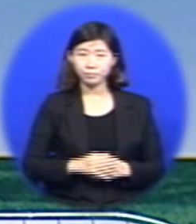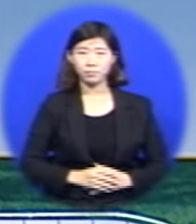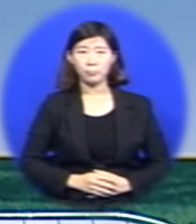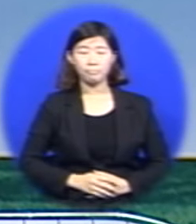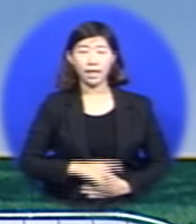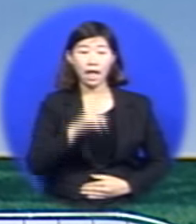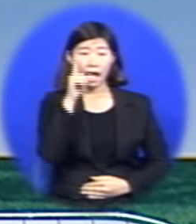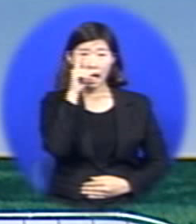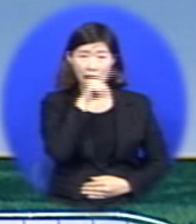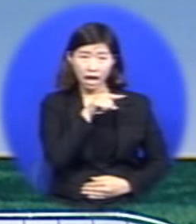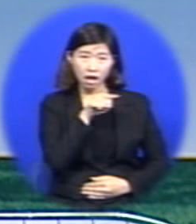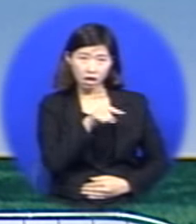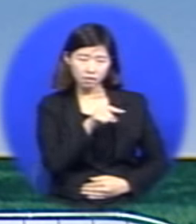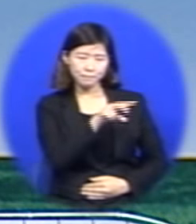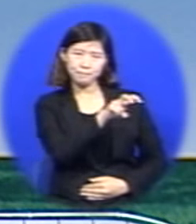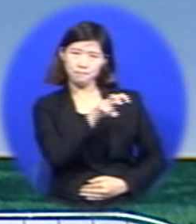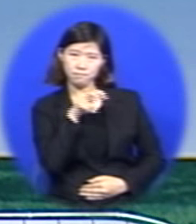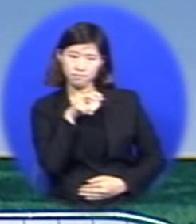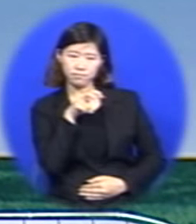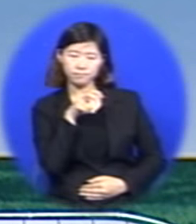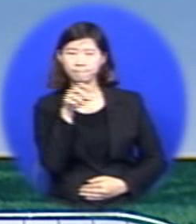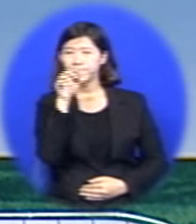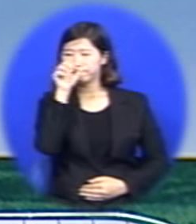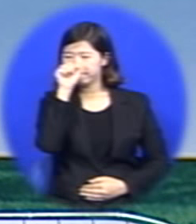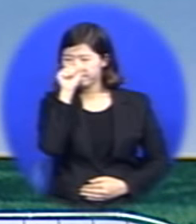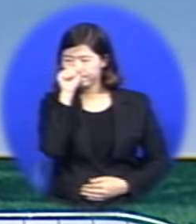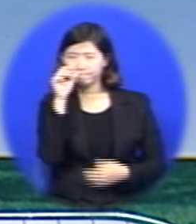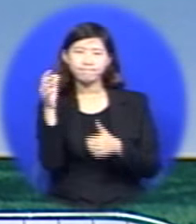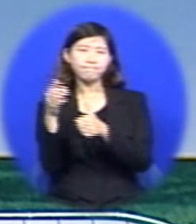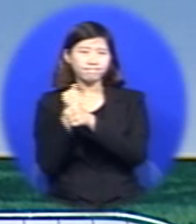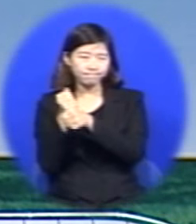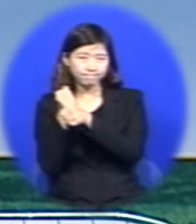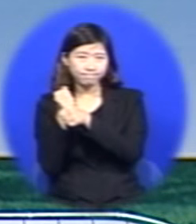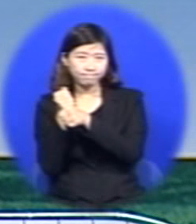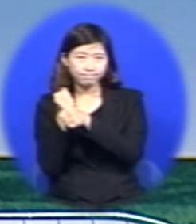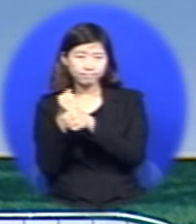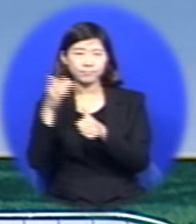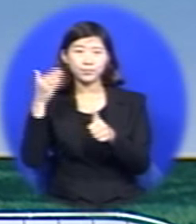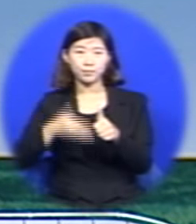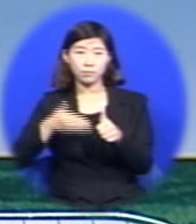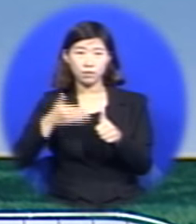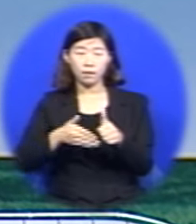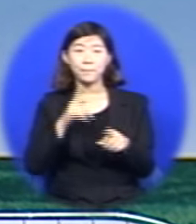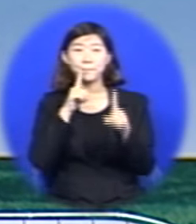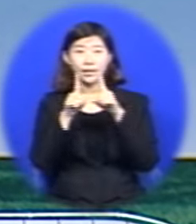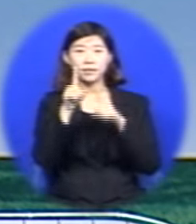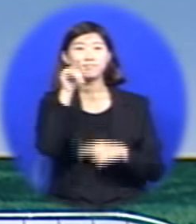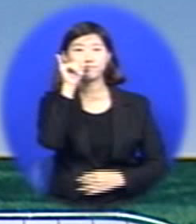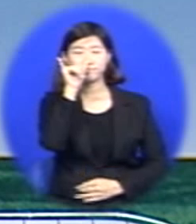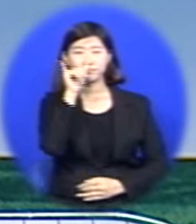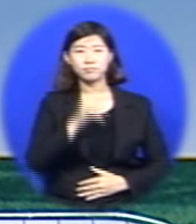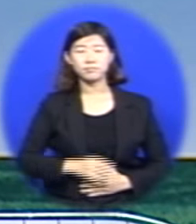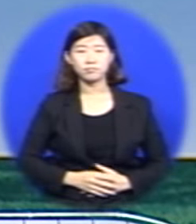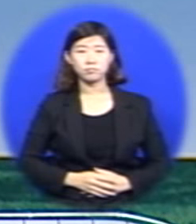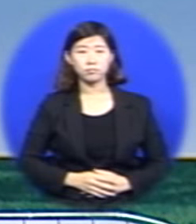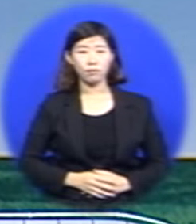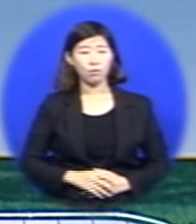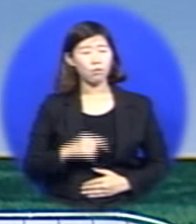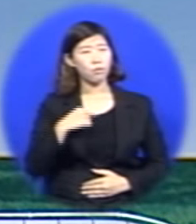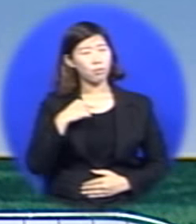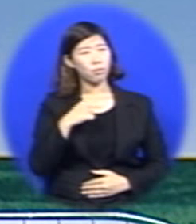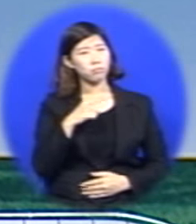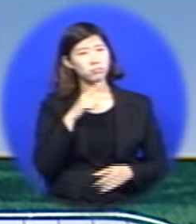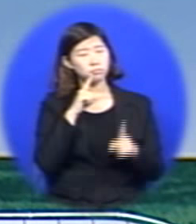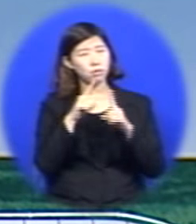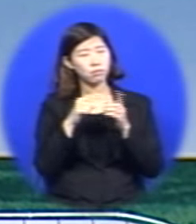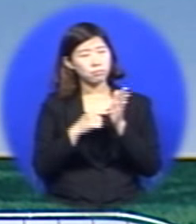것을 미워하고 선한 것을 굳게 잡으십시오 라고 말씀하고 있습니다. 좀 예상과는 전혀 다른